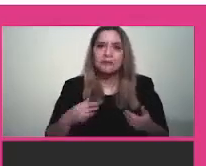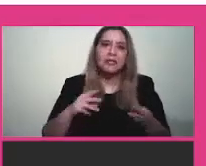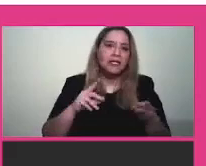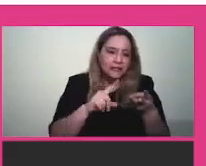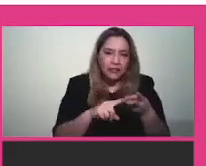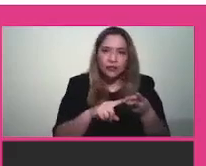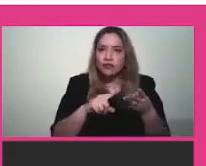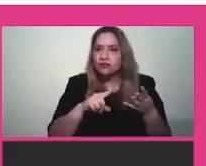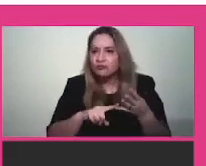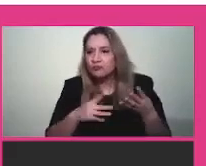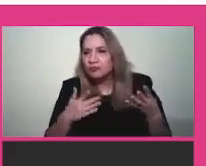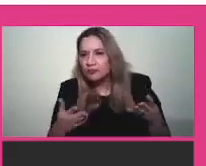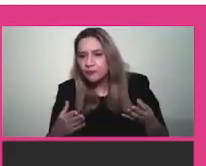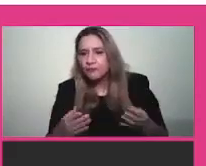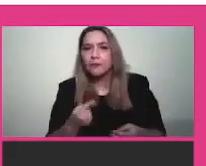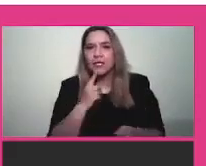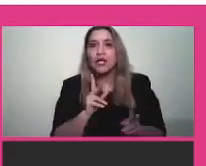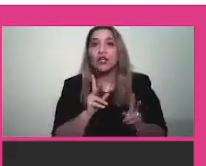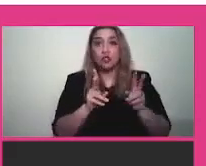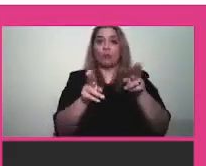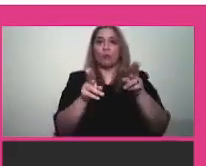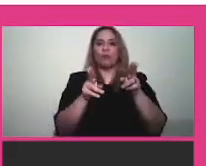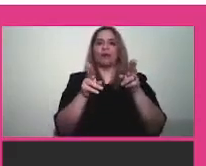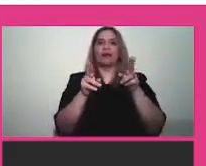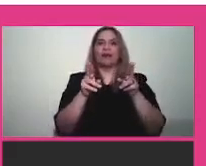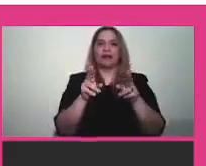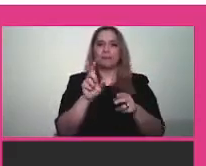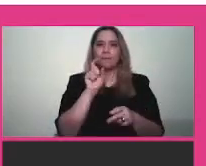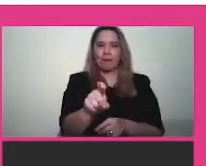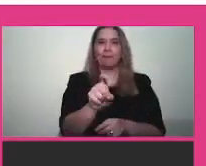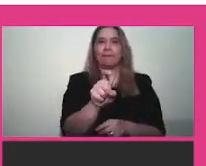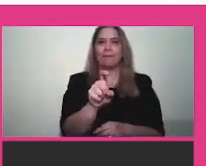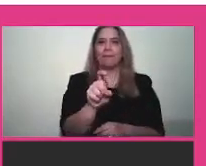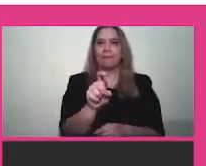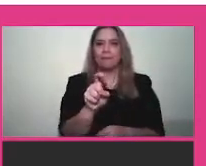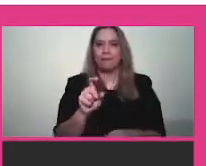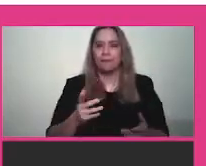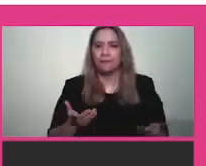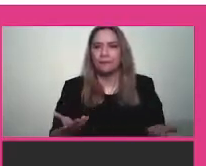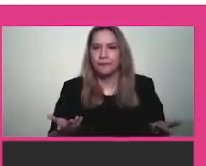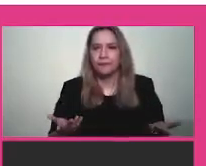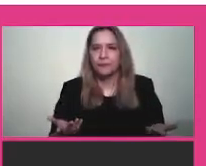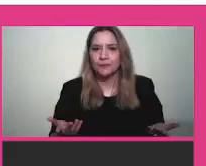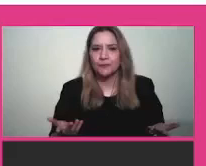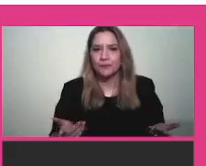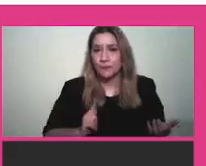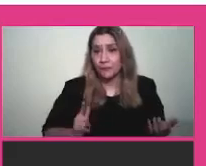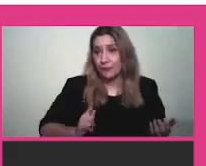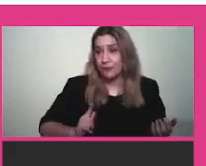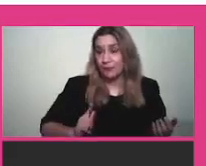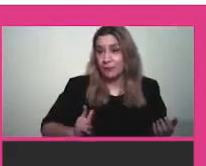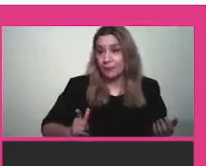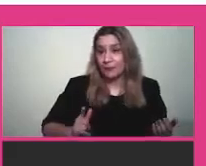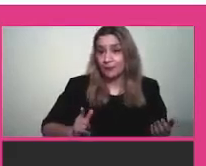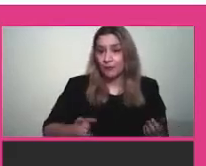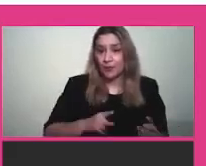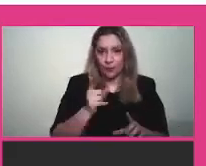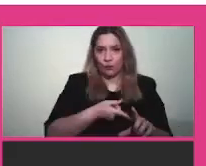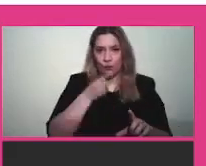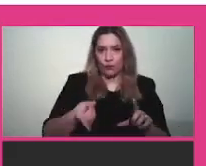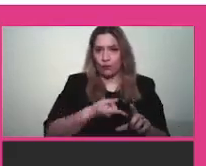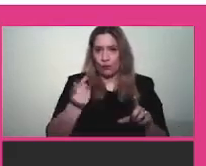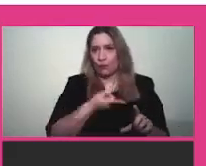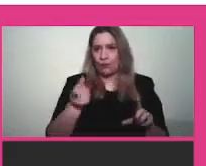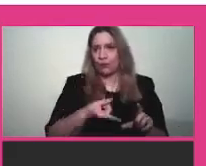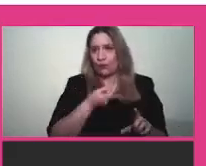άλλος, να μου πούνε ένα stop για να σταματήσω τη ροδέλα εκεί που θέλουν εκείνοι. Πούλη Θεοδόρα επίσης,